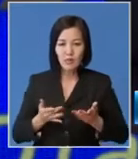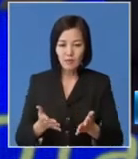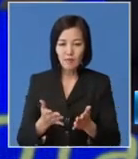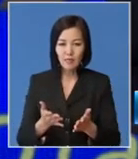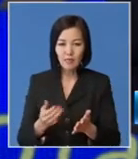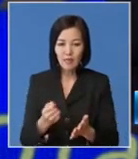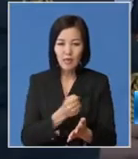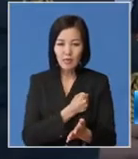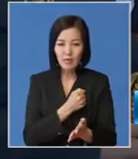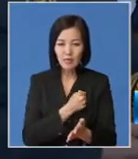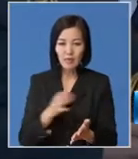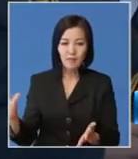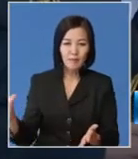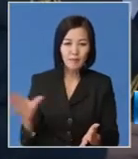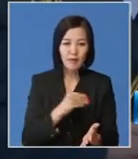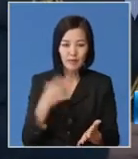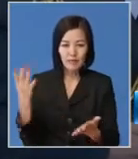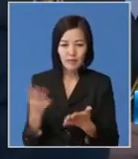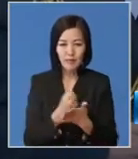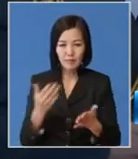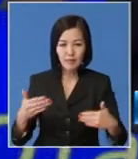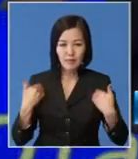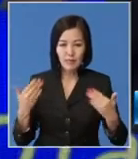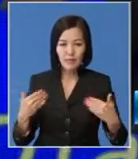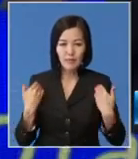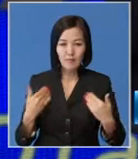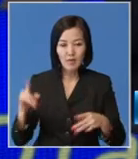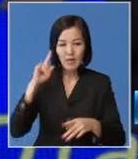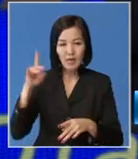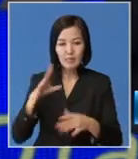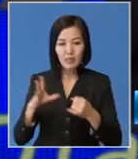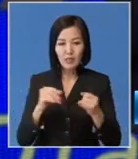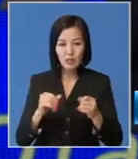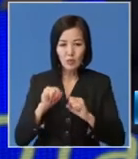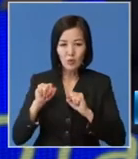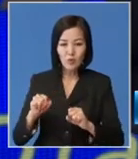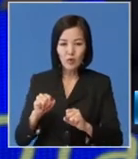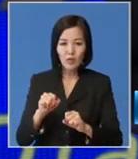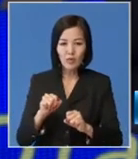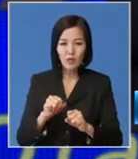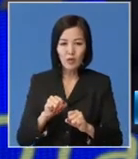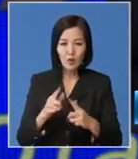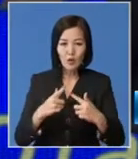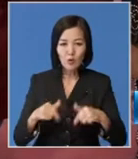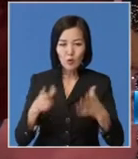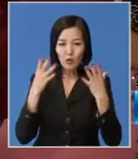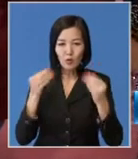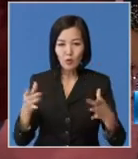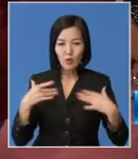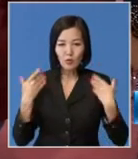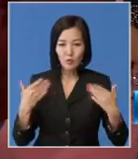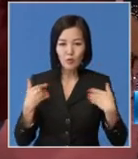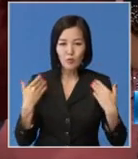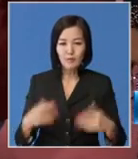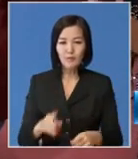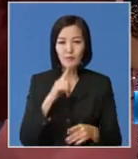жолда баршаңызға толағай табыс тілеймін. Қасиетті қазақ жерін қорғайтын қарулы күштеріміздің құрылған күні құтты болсын. Ел